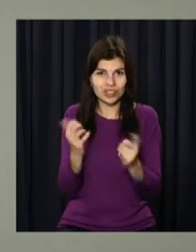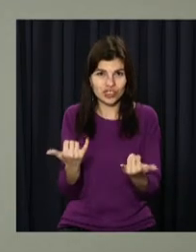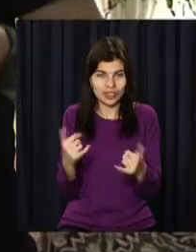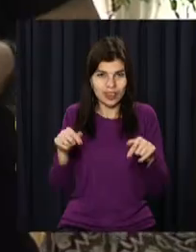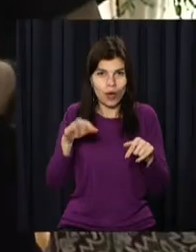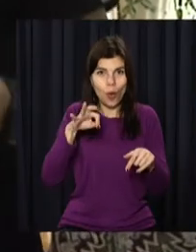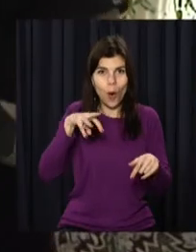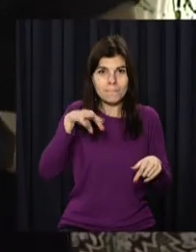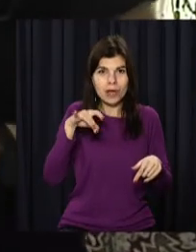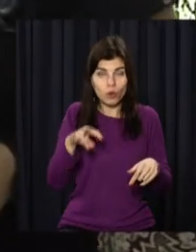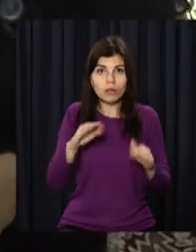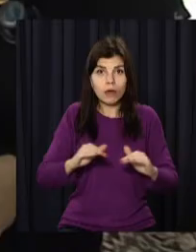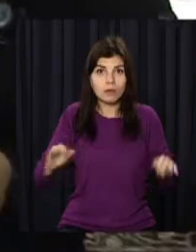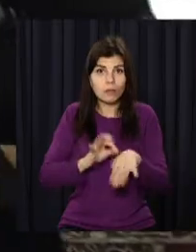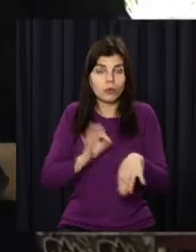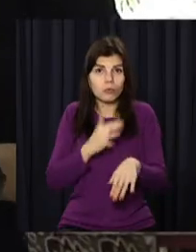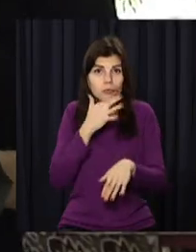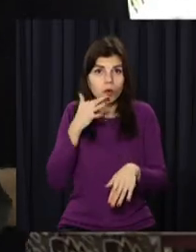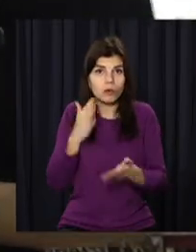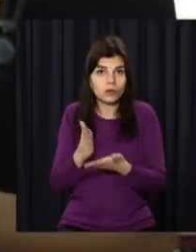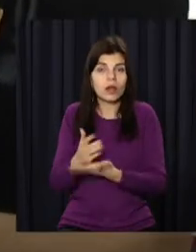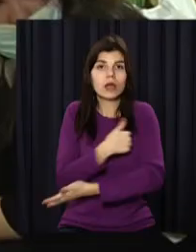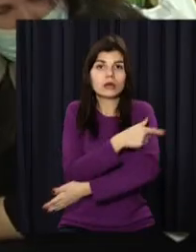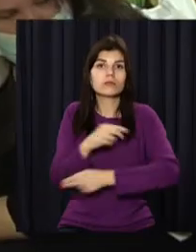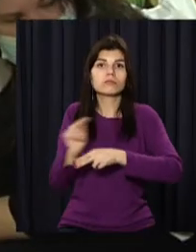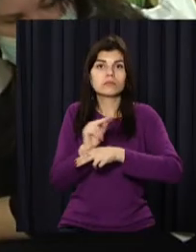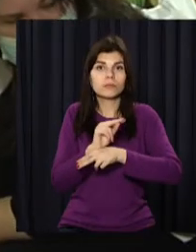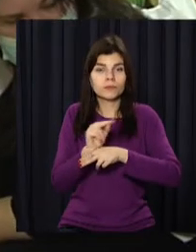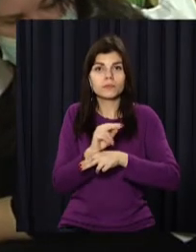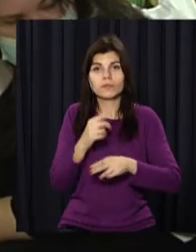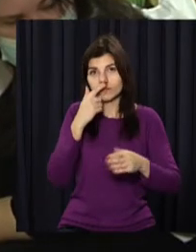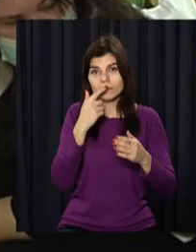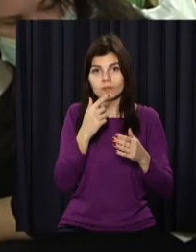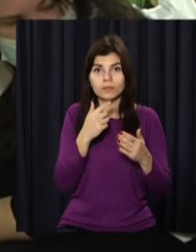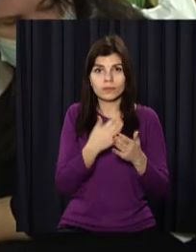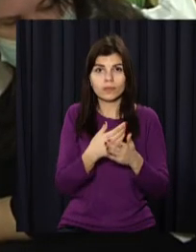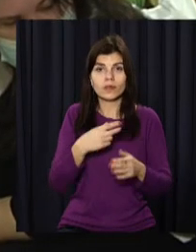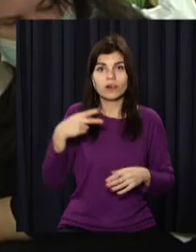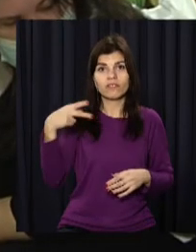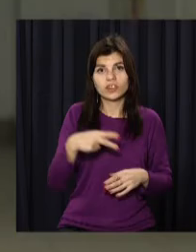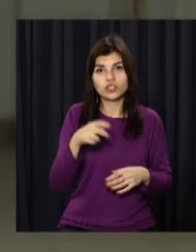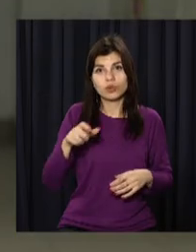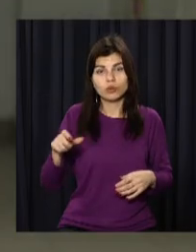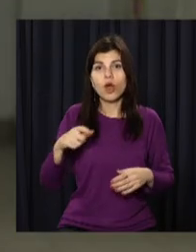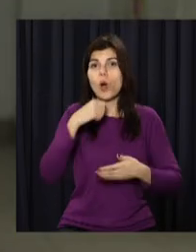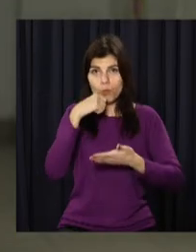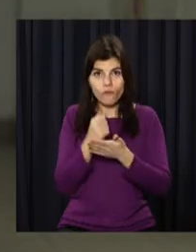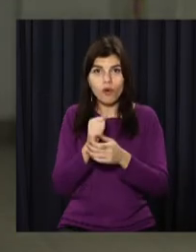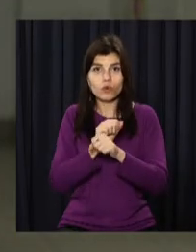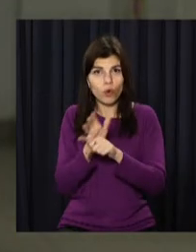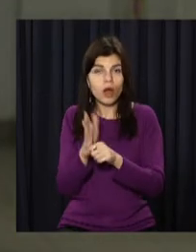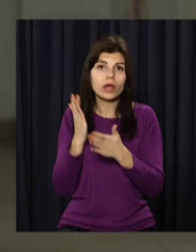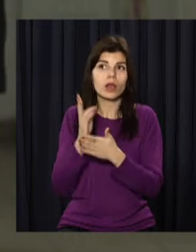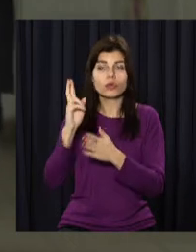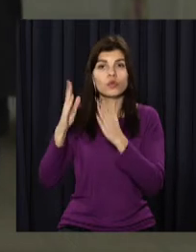стаціонарному лікуванні перебувають майже 2,5 тисячі дітей з підтвердженим коронавірусом або підозрою на нього. Ліжка завантажені